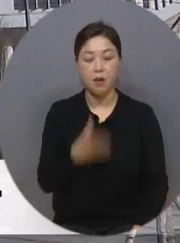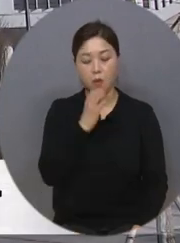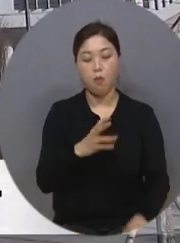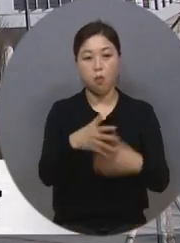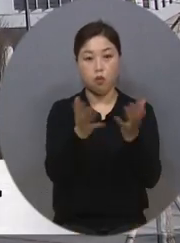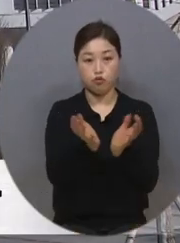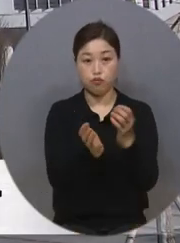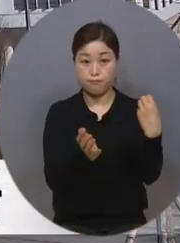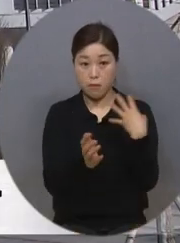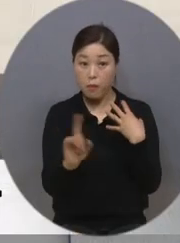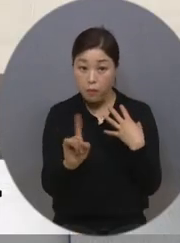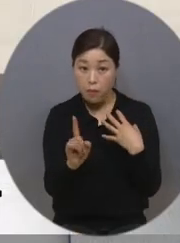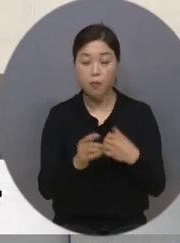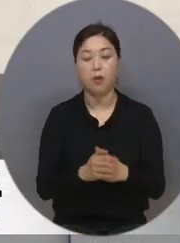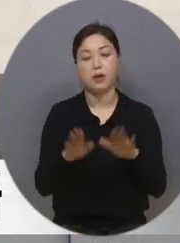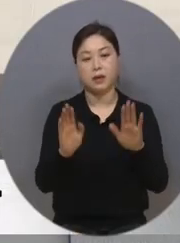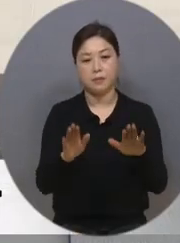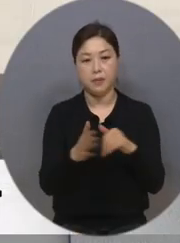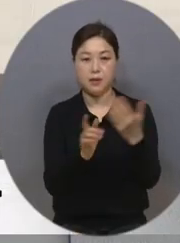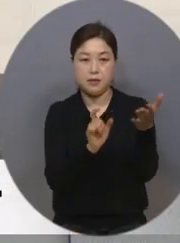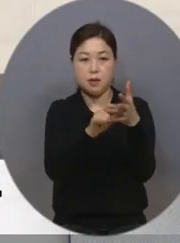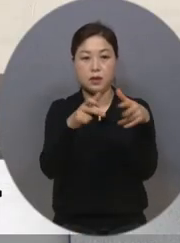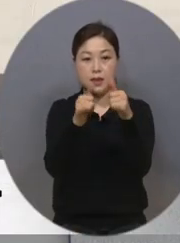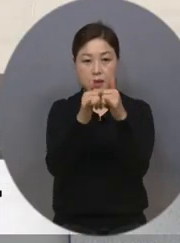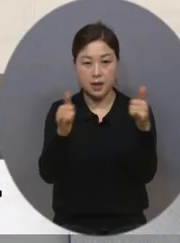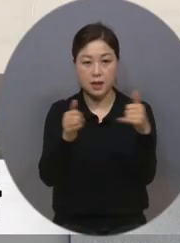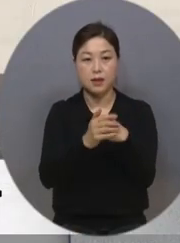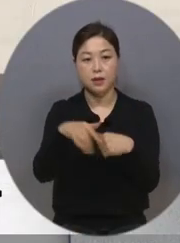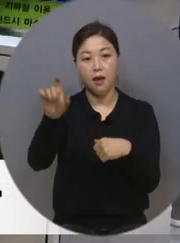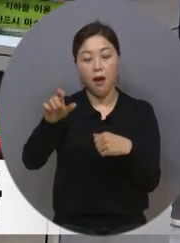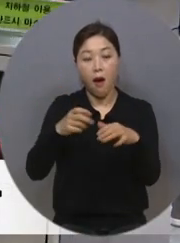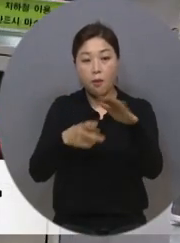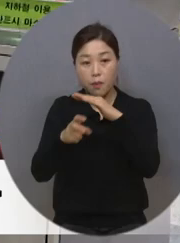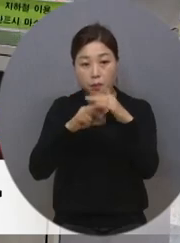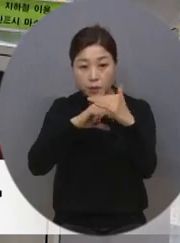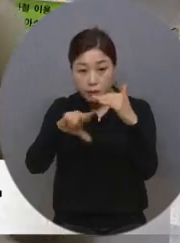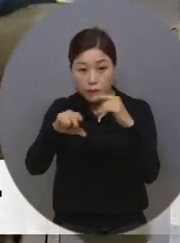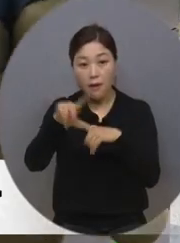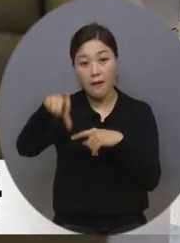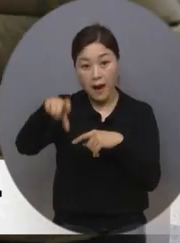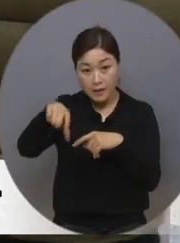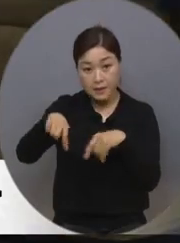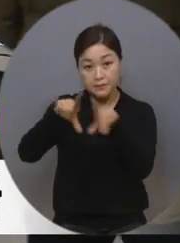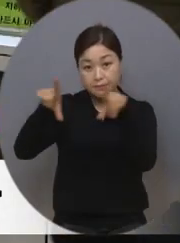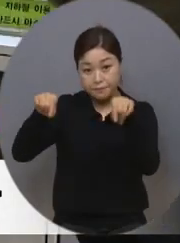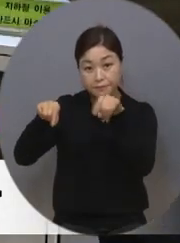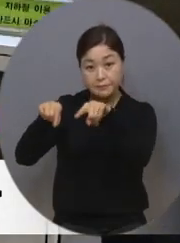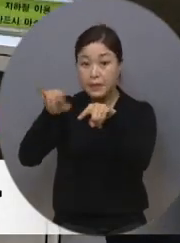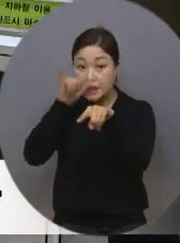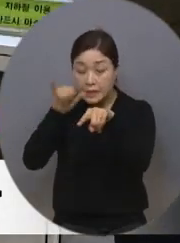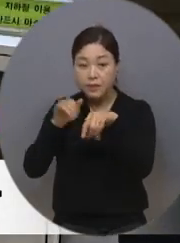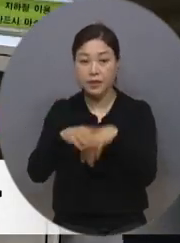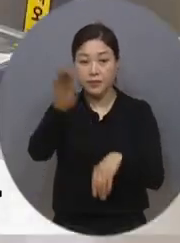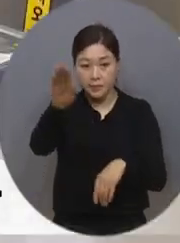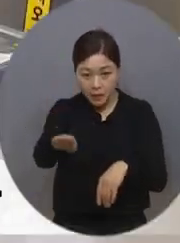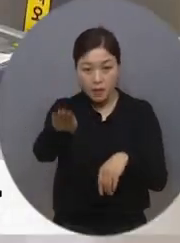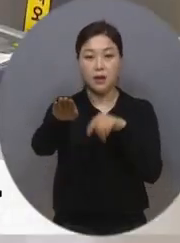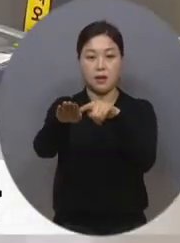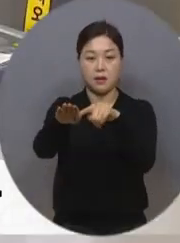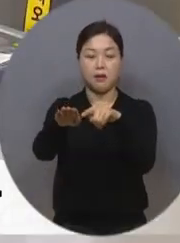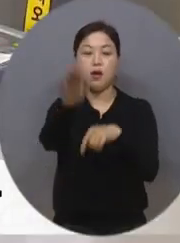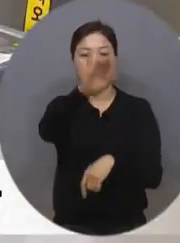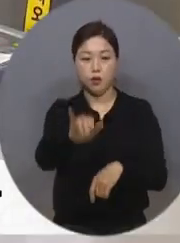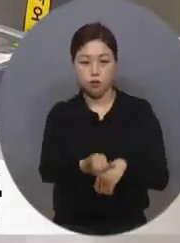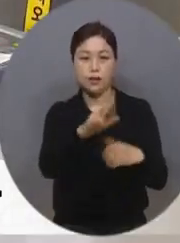보건복지부에 따르면 이달부터 등록장애인이 교통카드 기능이 있는 금융카드형 장애인 등록증을 태그하는 방식으로